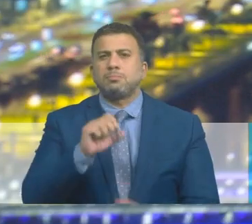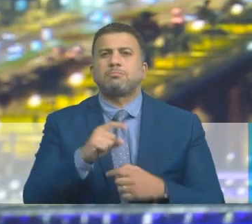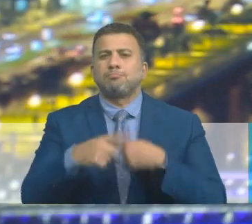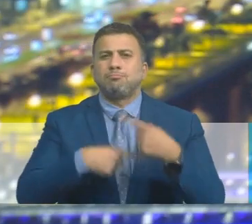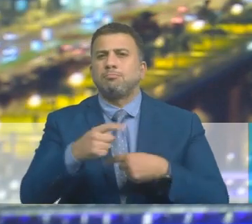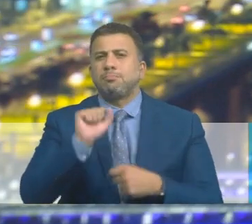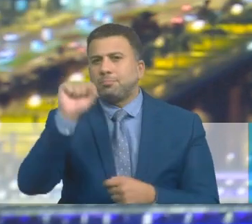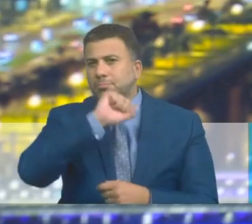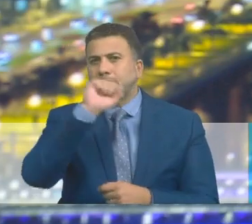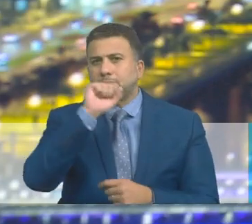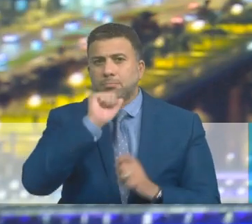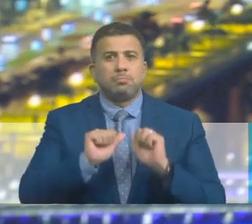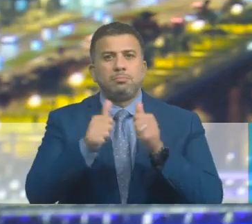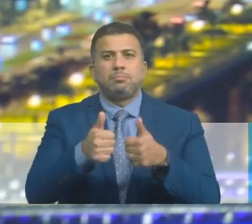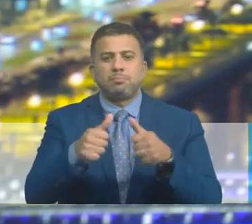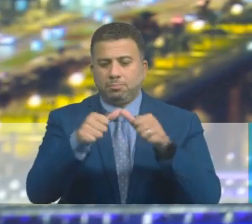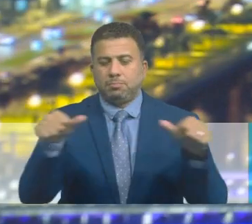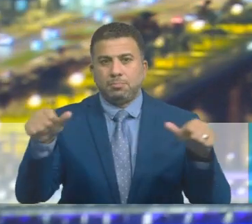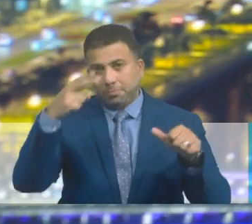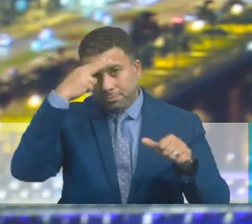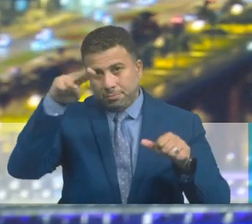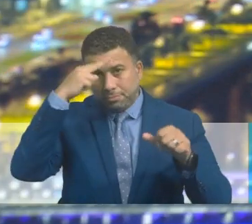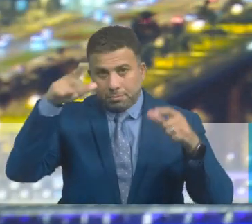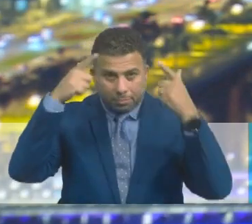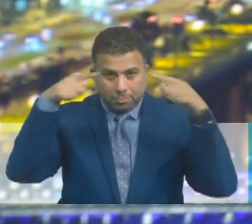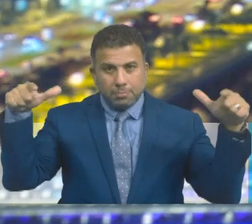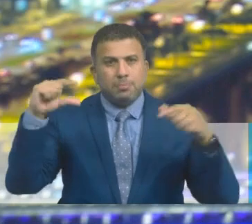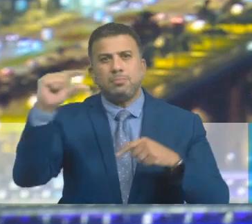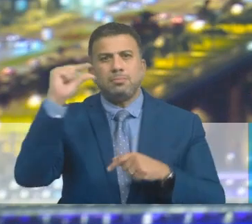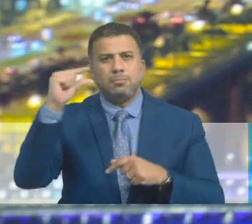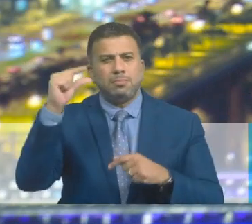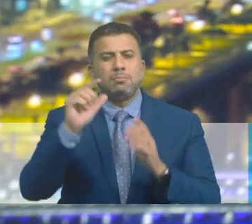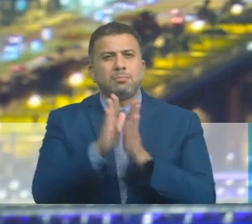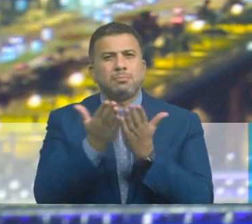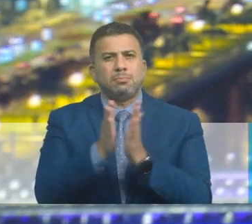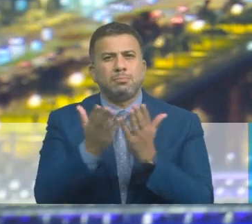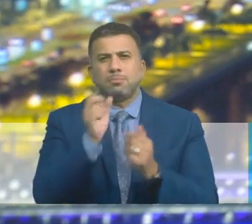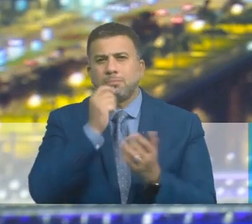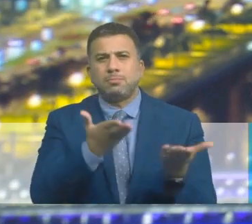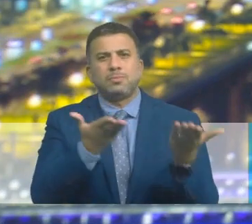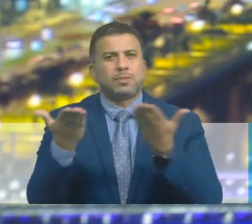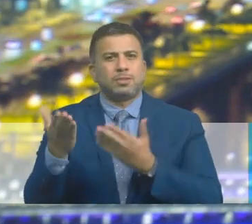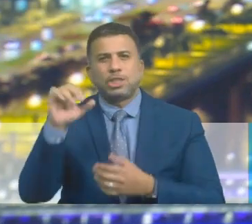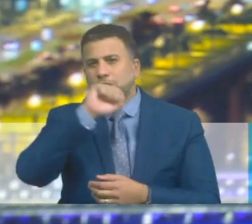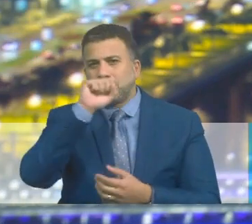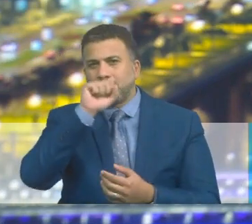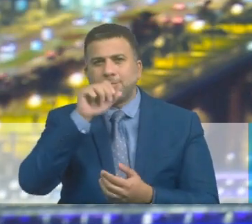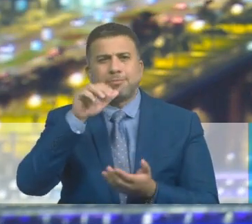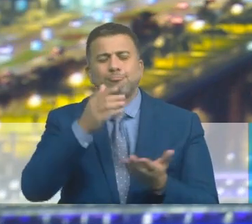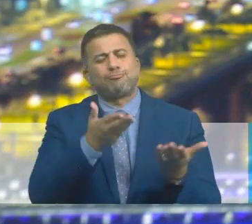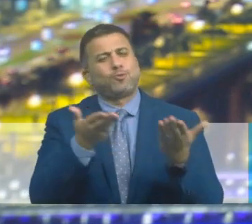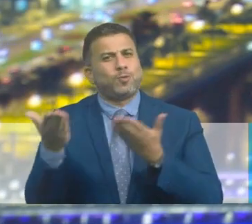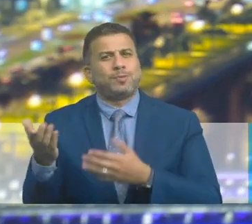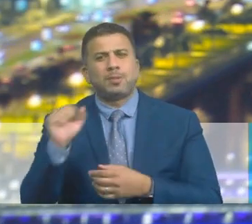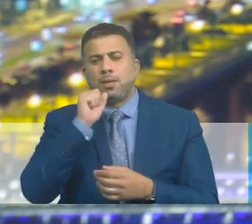إلى ذلك تواصل إمارة الشارقة مشاركتها في معرض المكسيك الدولي للكتاب، والذي تحل فيه ضيف شرف